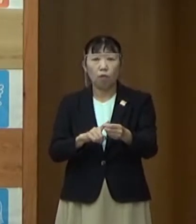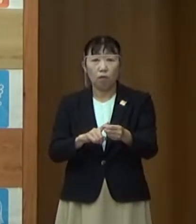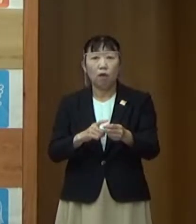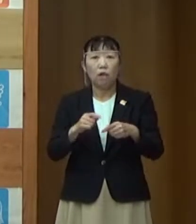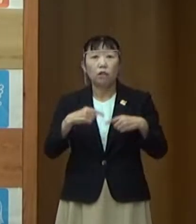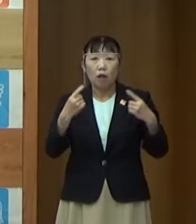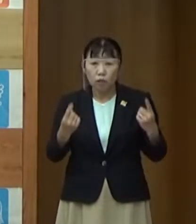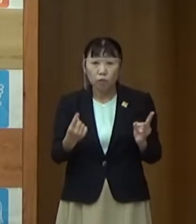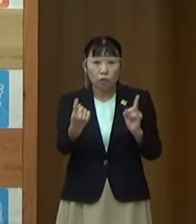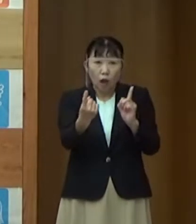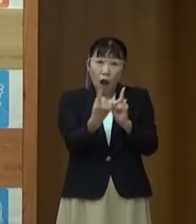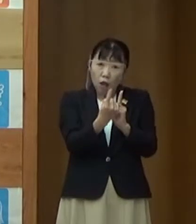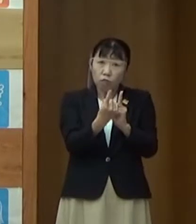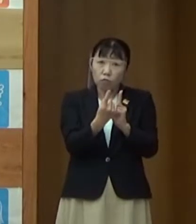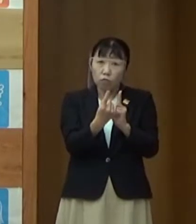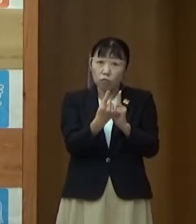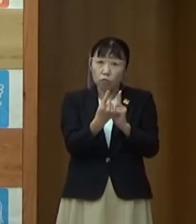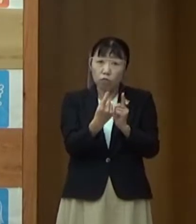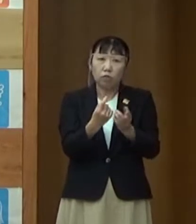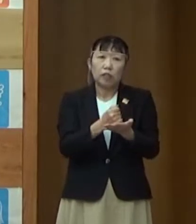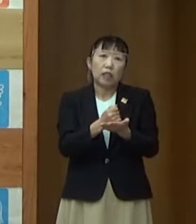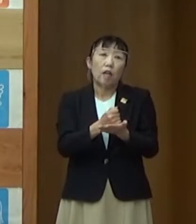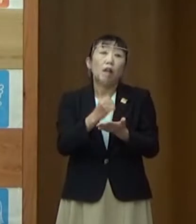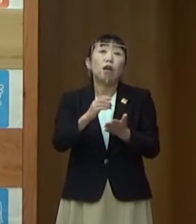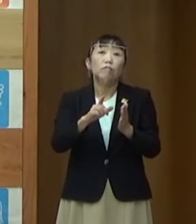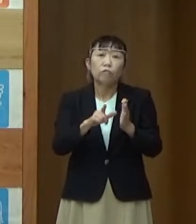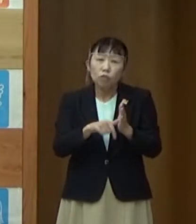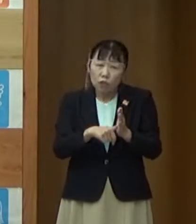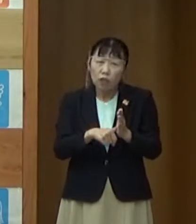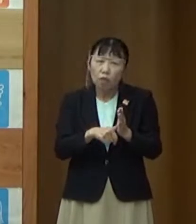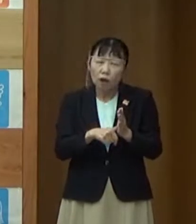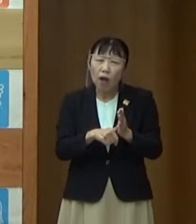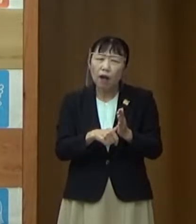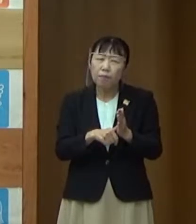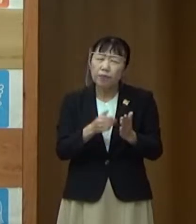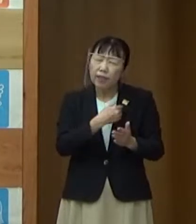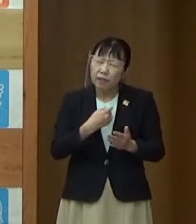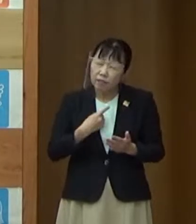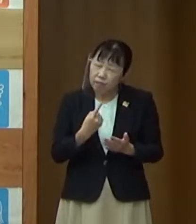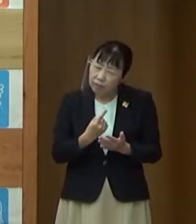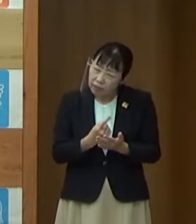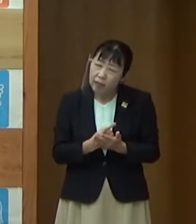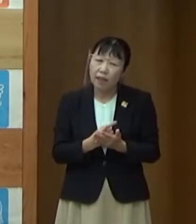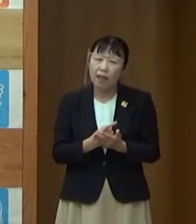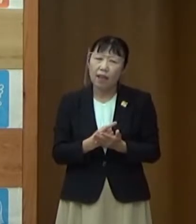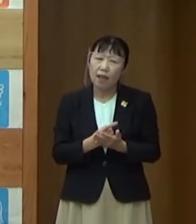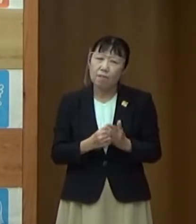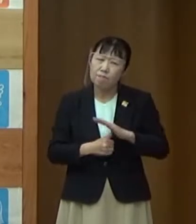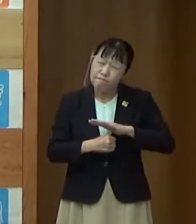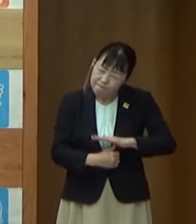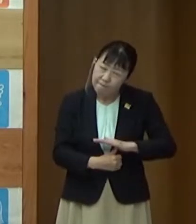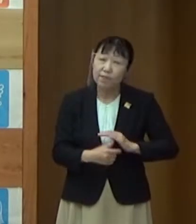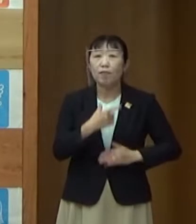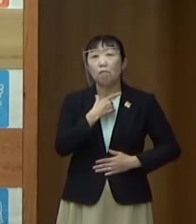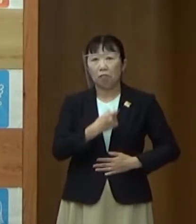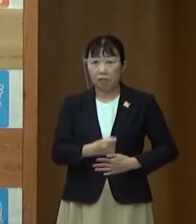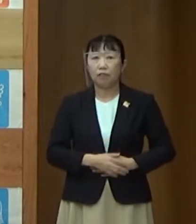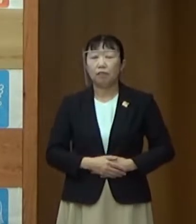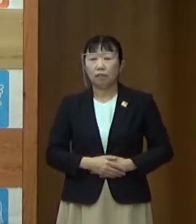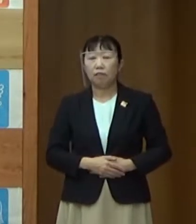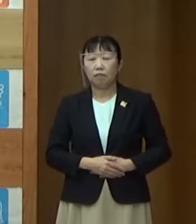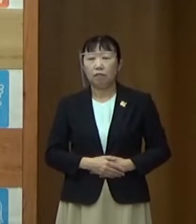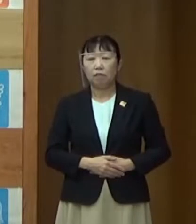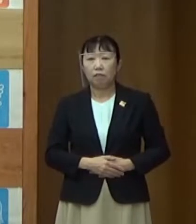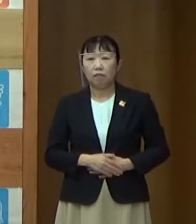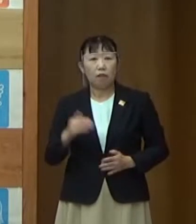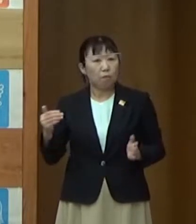ない人と会うこと、まあ、これは必要最小限にしていただきたいということであります。